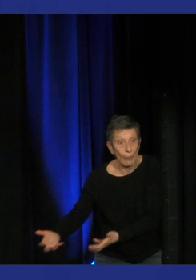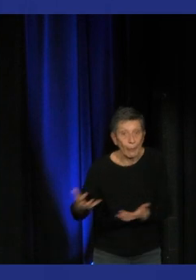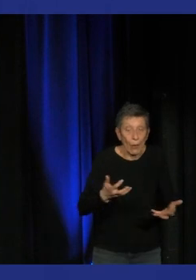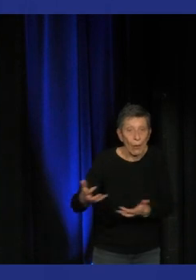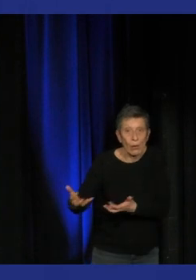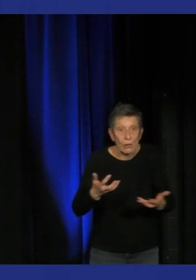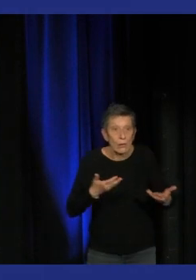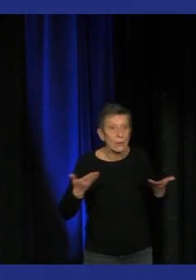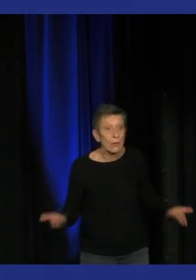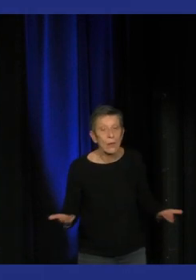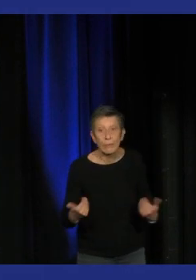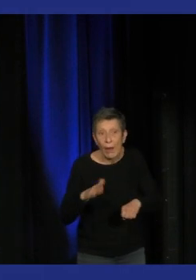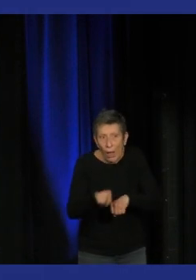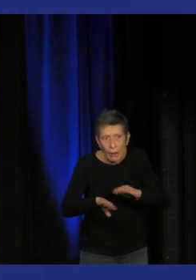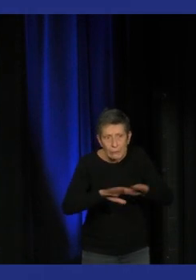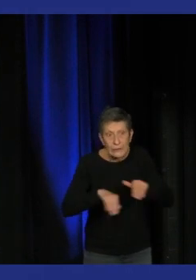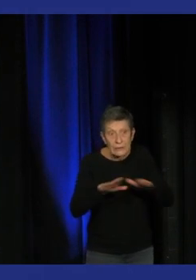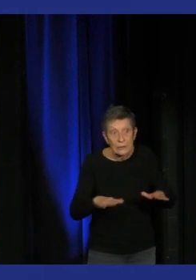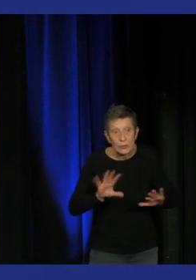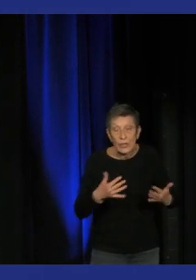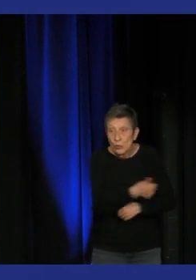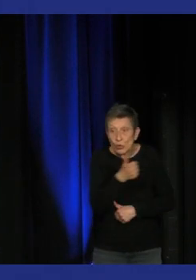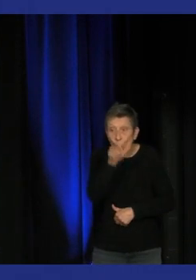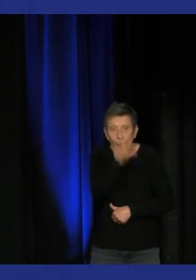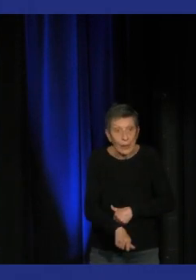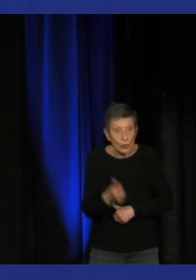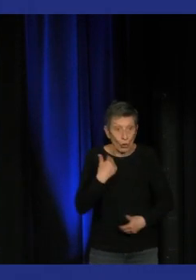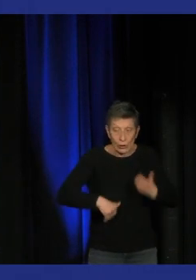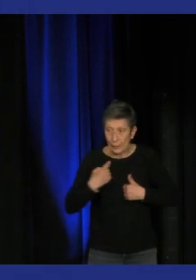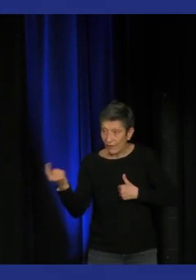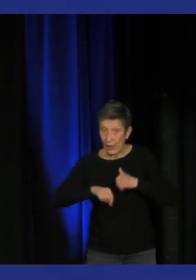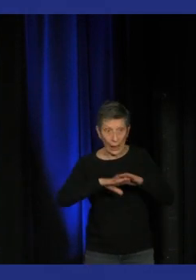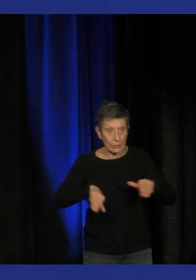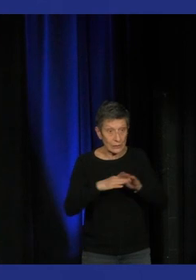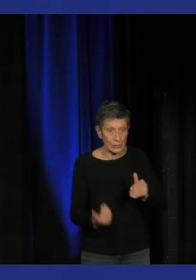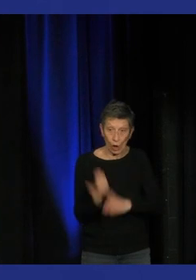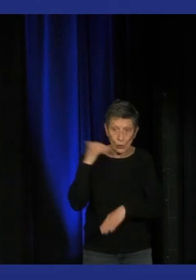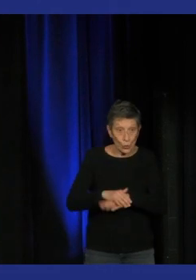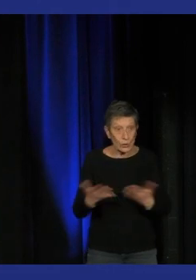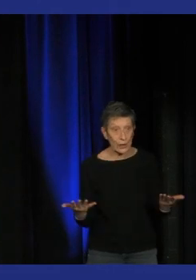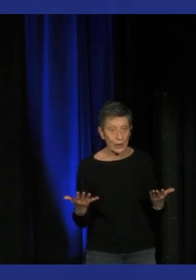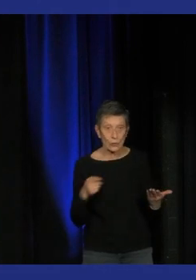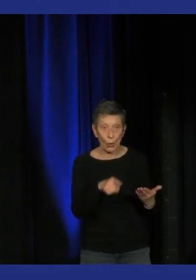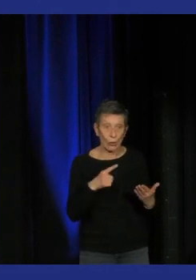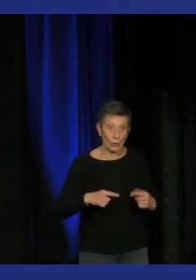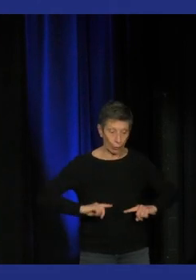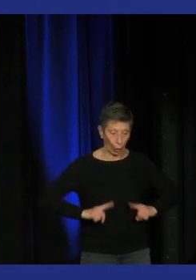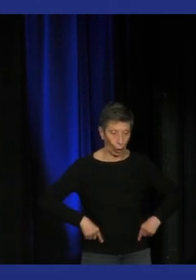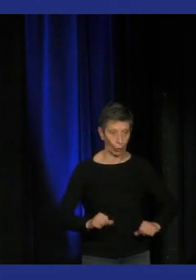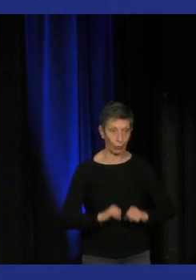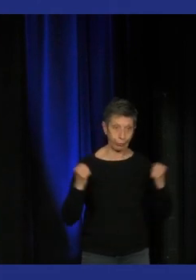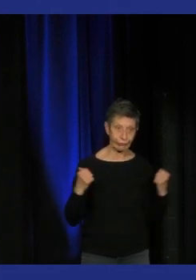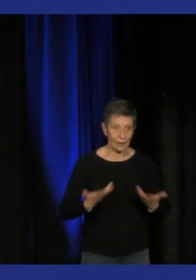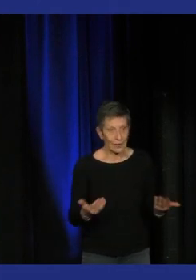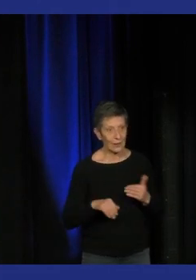peut-être la seule personne qui arrivait à la piscine de la journée. Donc ce n'était pas un gros risque pour un bodybuildé de maître